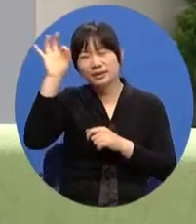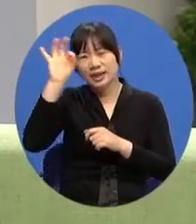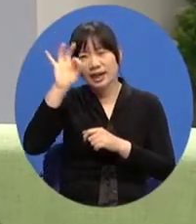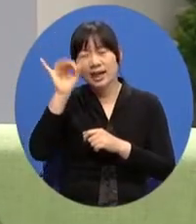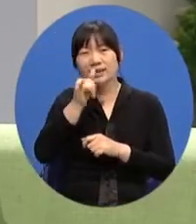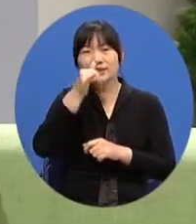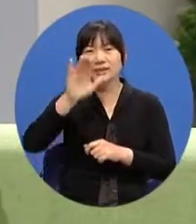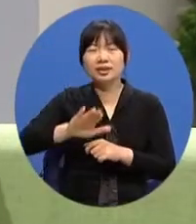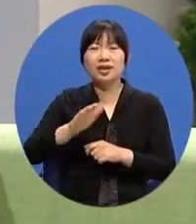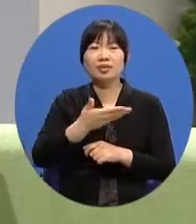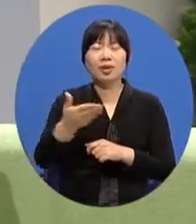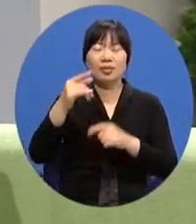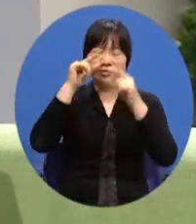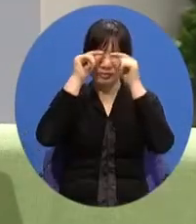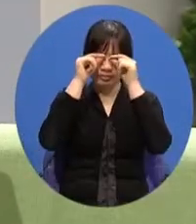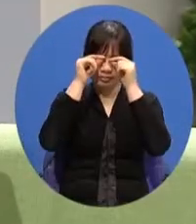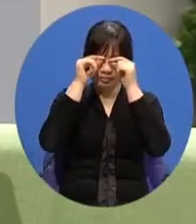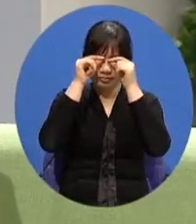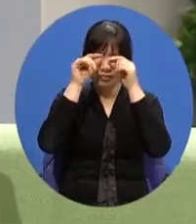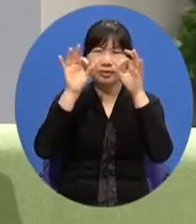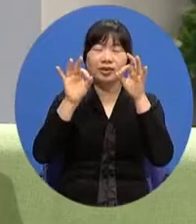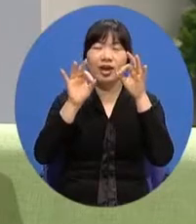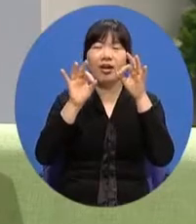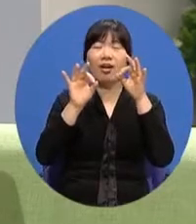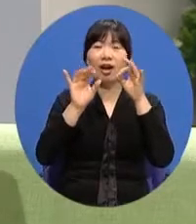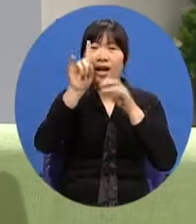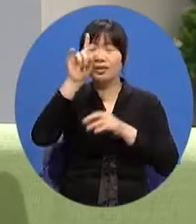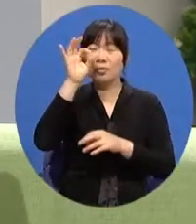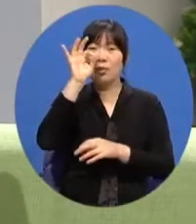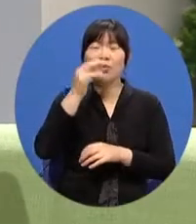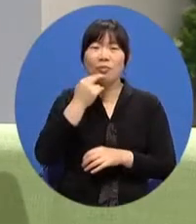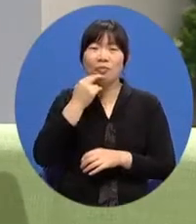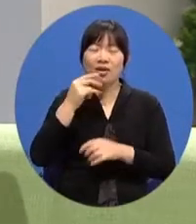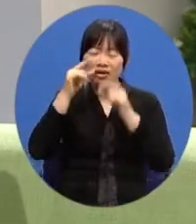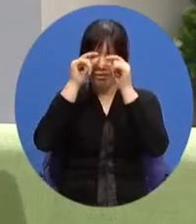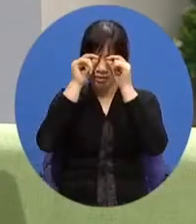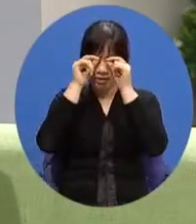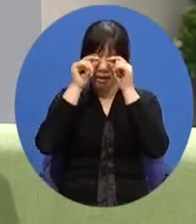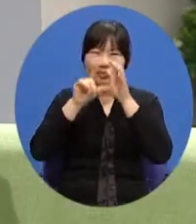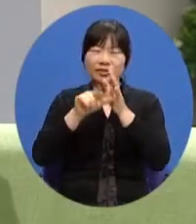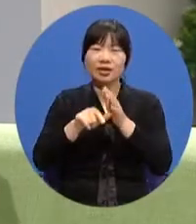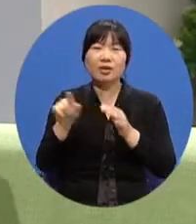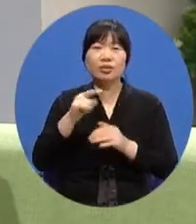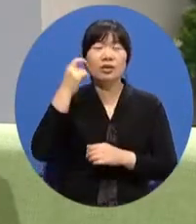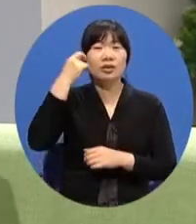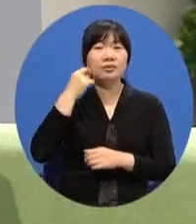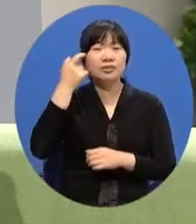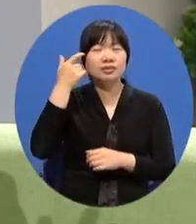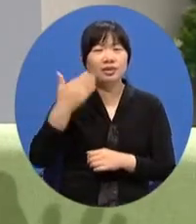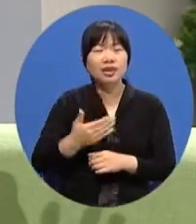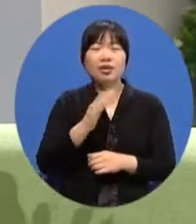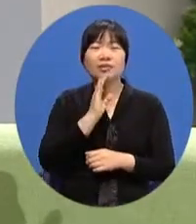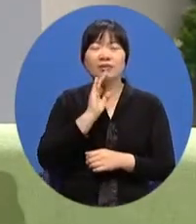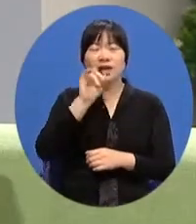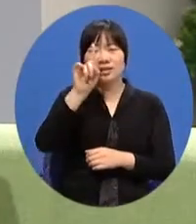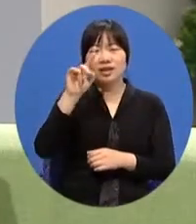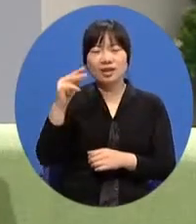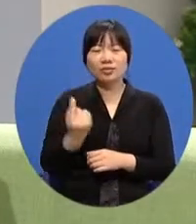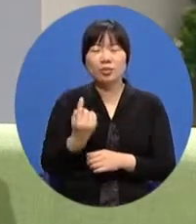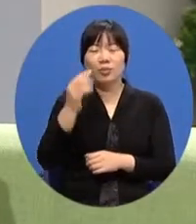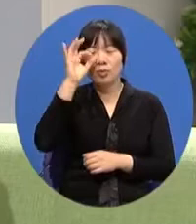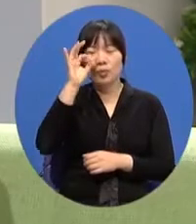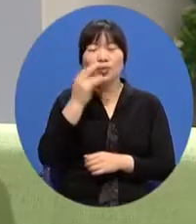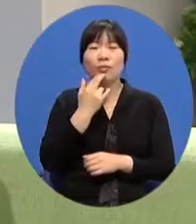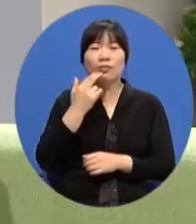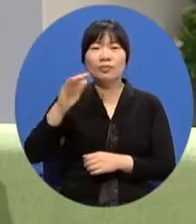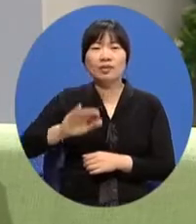그러냐면, 여러분 한번 눈 감아보세요. 아무것도 안 보이죠? 네. 아이들이 눈을 딱 감았을 때는 어떤 느낌이겠어요? 정말 아무것도 없는